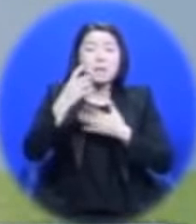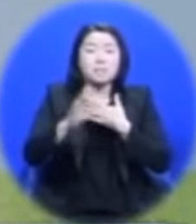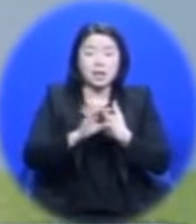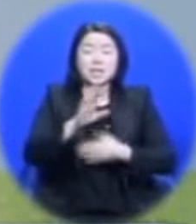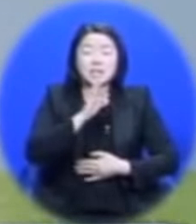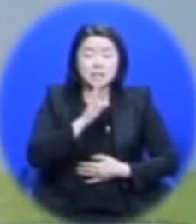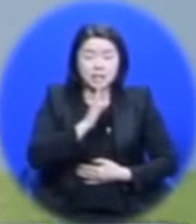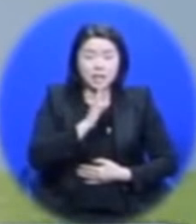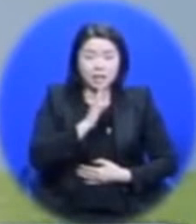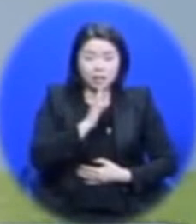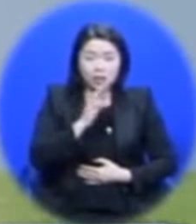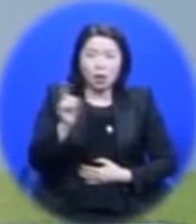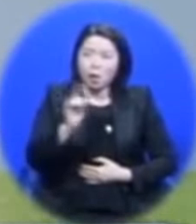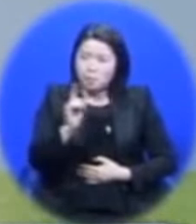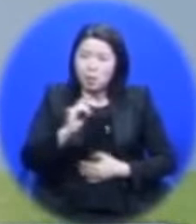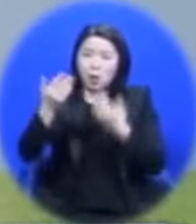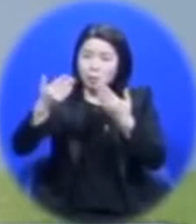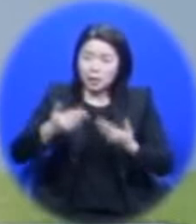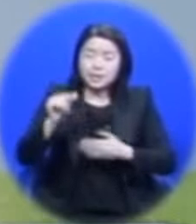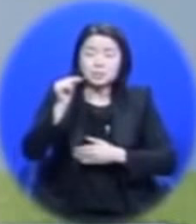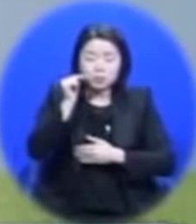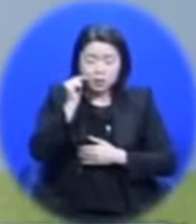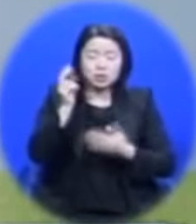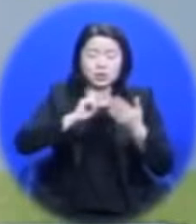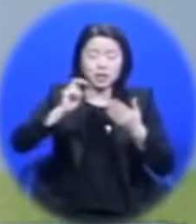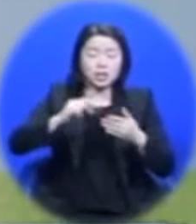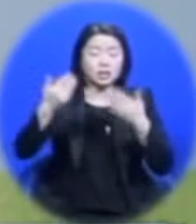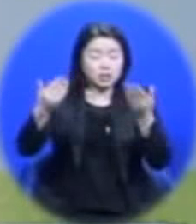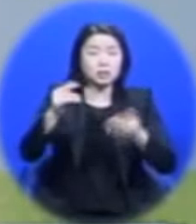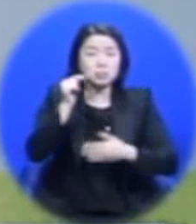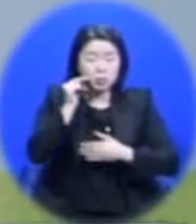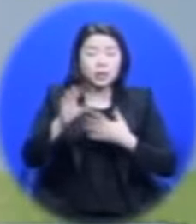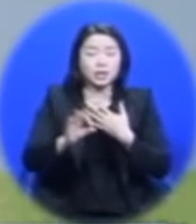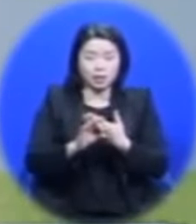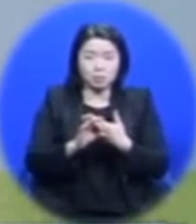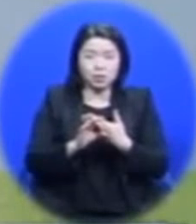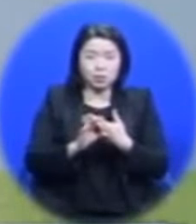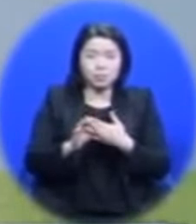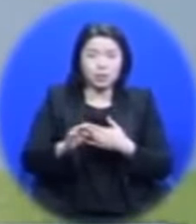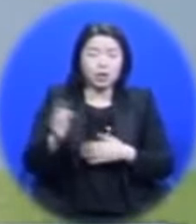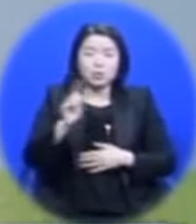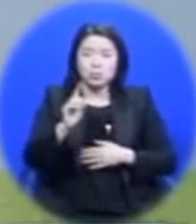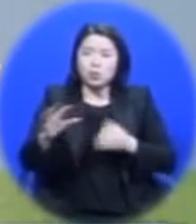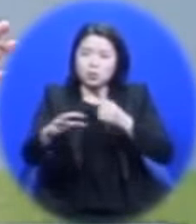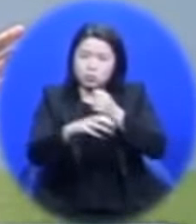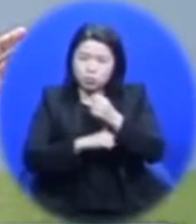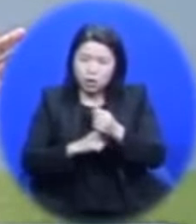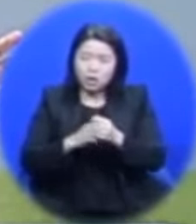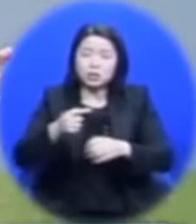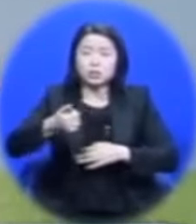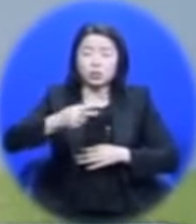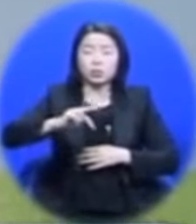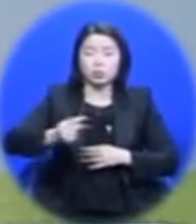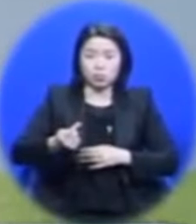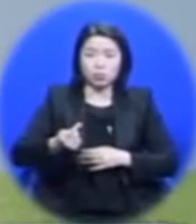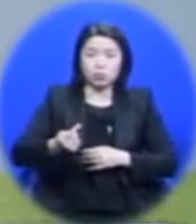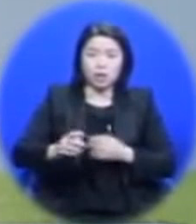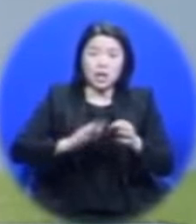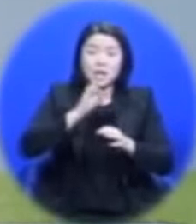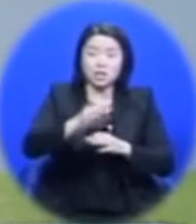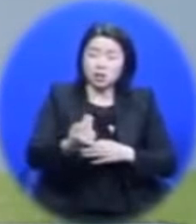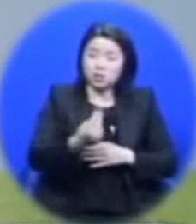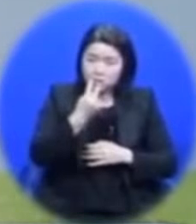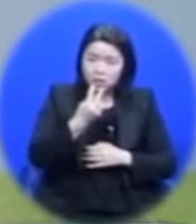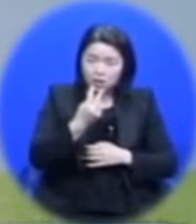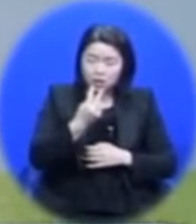진짜 뭘 받지 못해서 찬양을 못하는 거라면 아니, 수확은 적어도 영생을